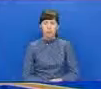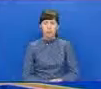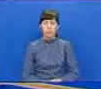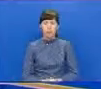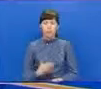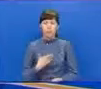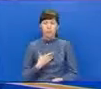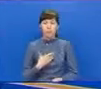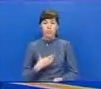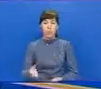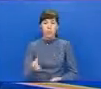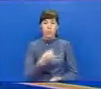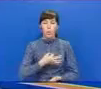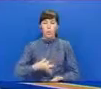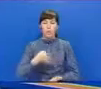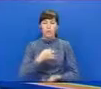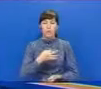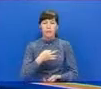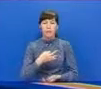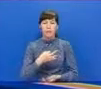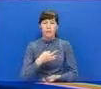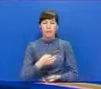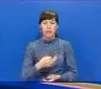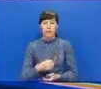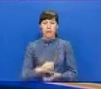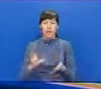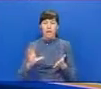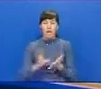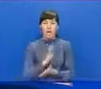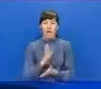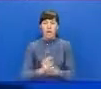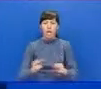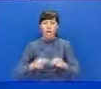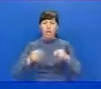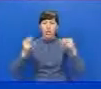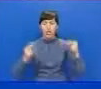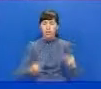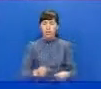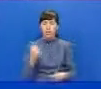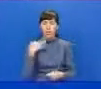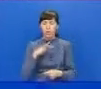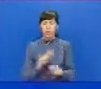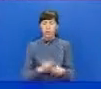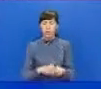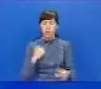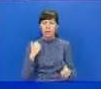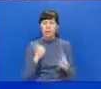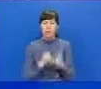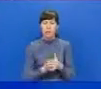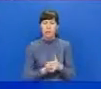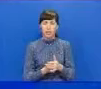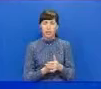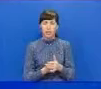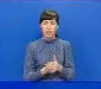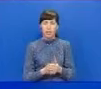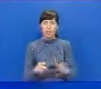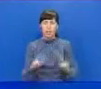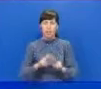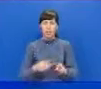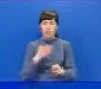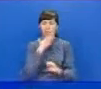біздің облыста енді газет журнал өте көп. Дегенмен осыған дейін бір әдеби көркем